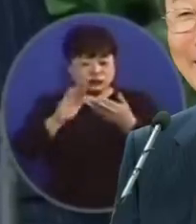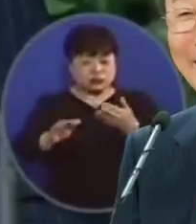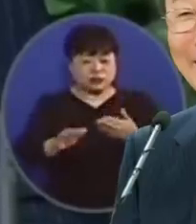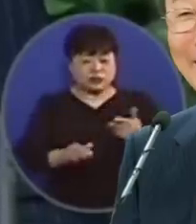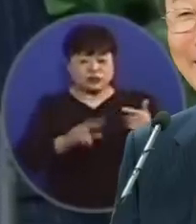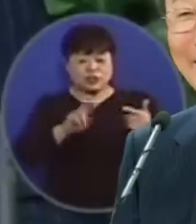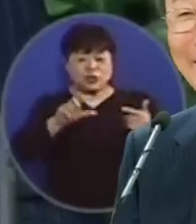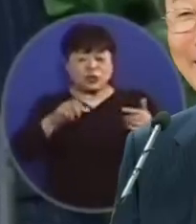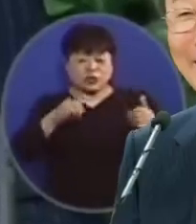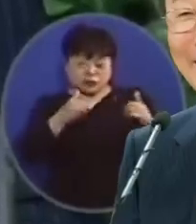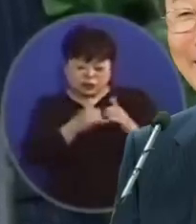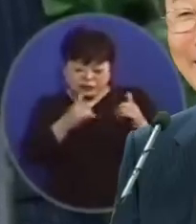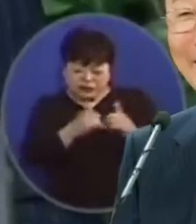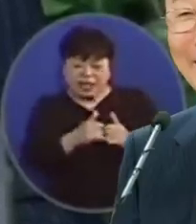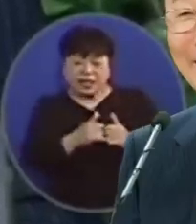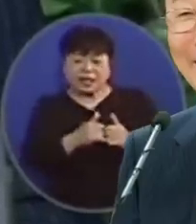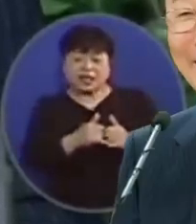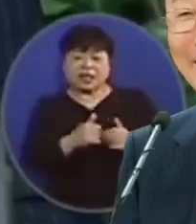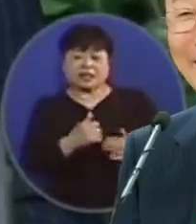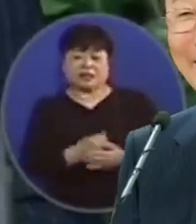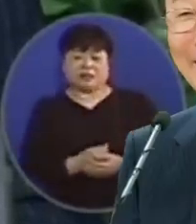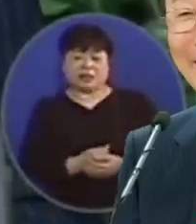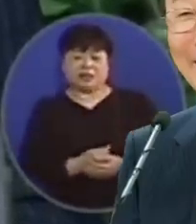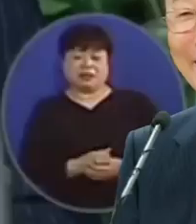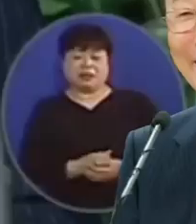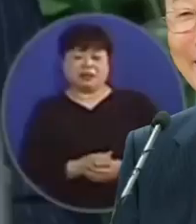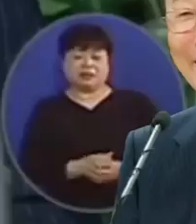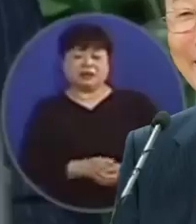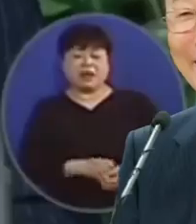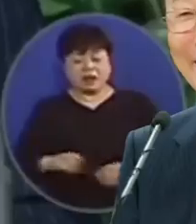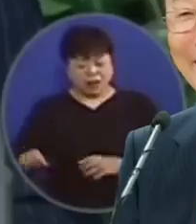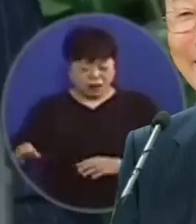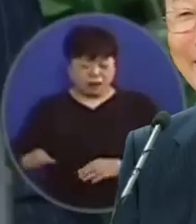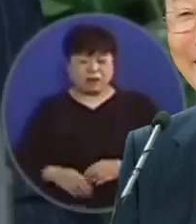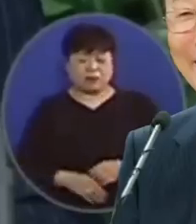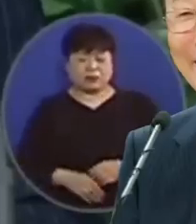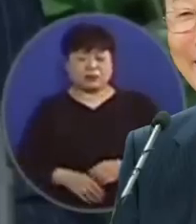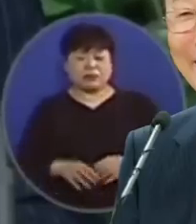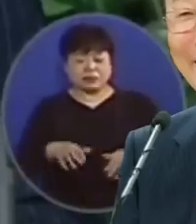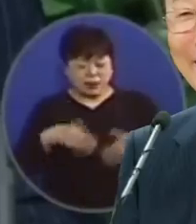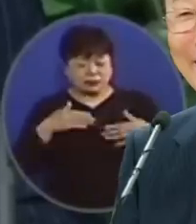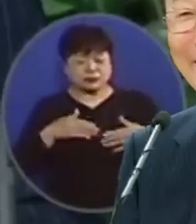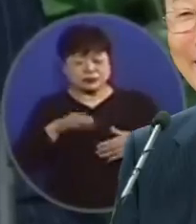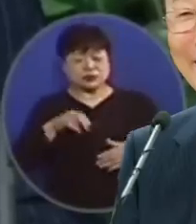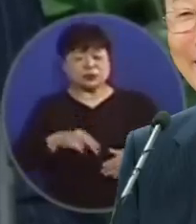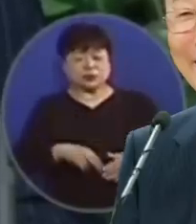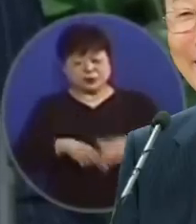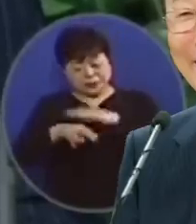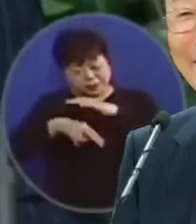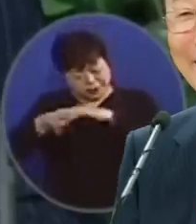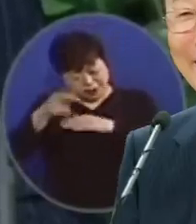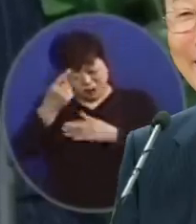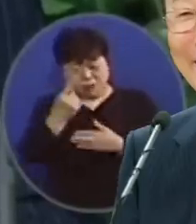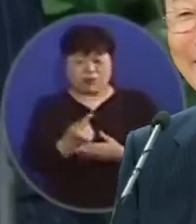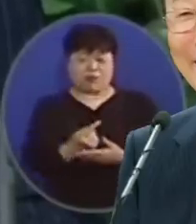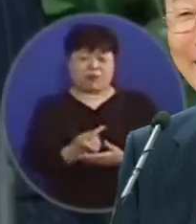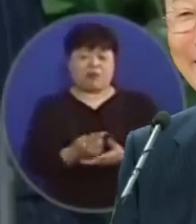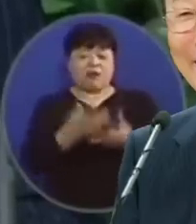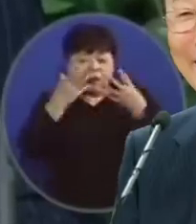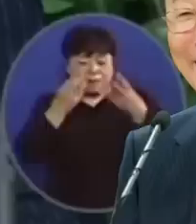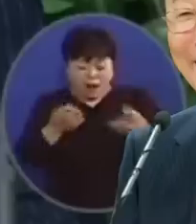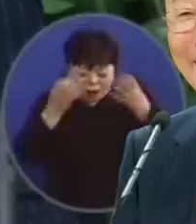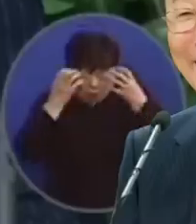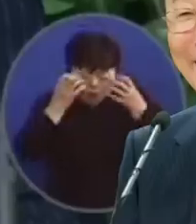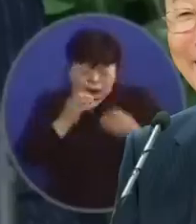6.25 사변으로 다 잃어버리고 남부 여대하고 남쪽으로 피난 생활했고, 그 많은